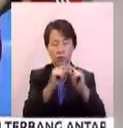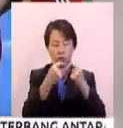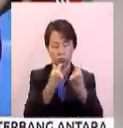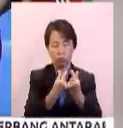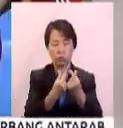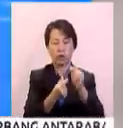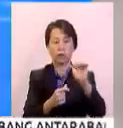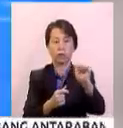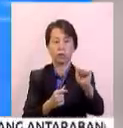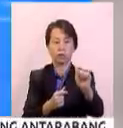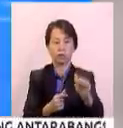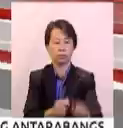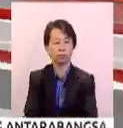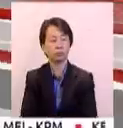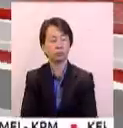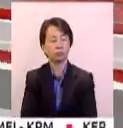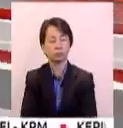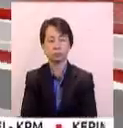A.